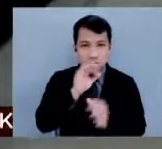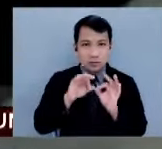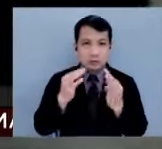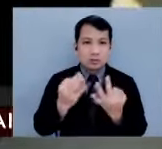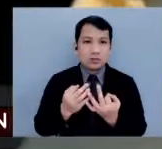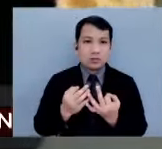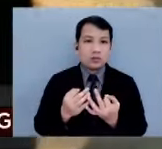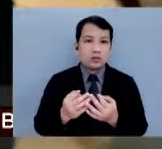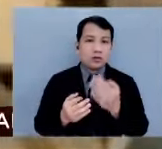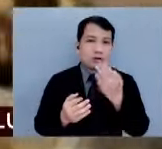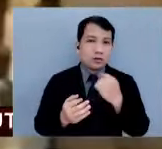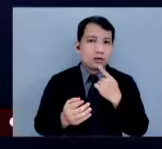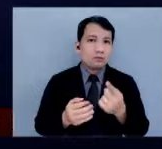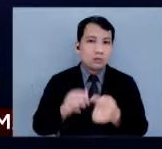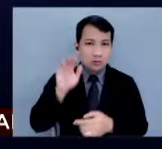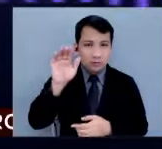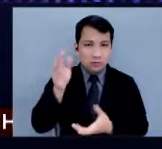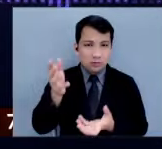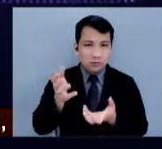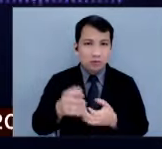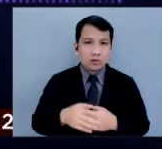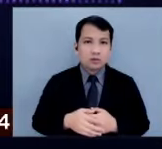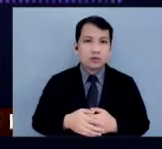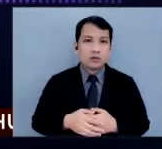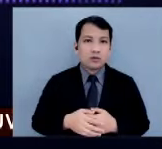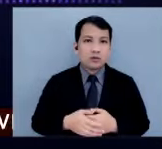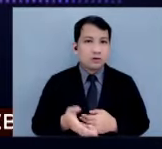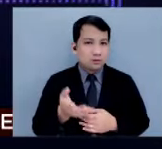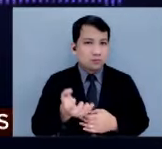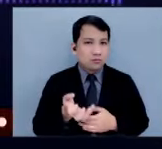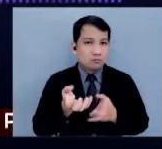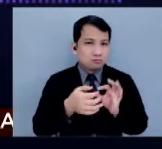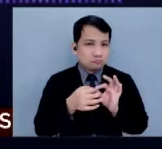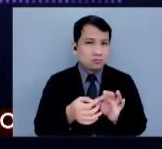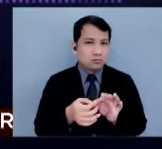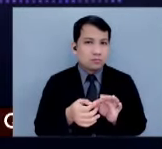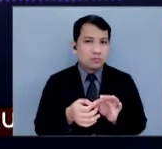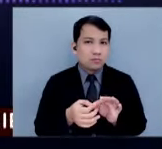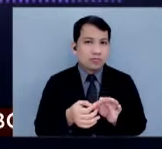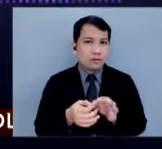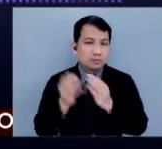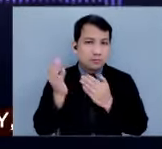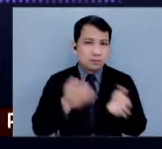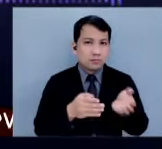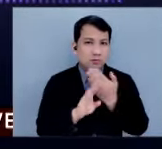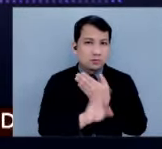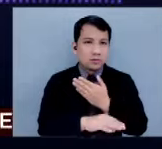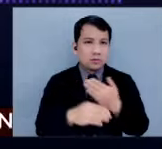kanyang panawagan. Gusto ko lang po talaga na may uwi po na po yung...